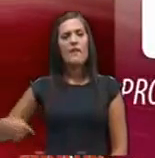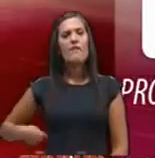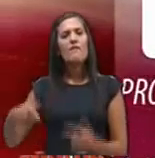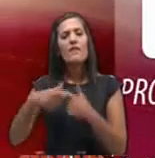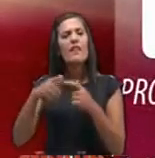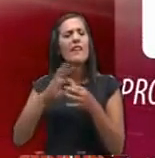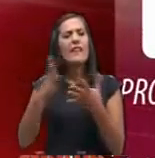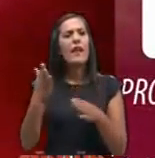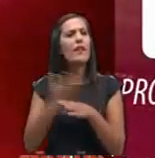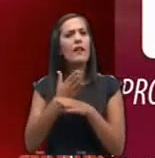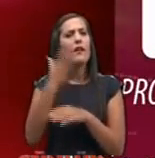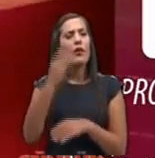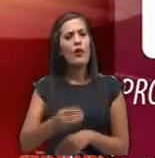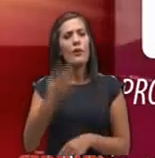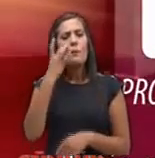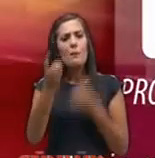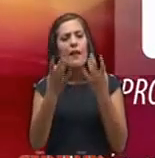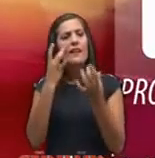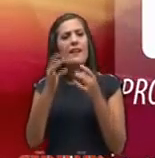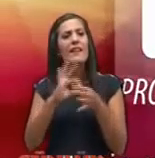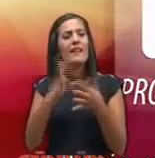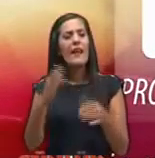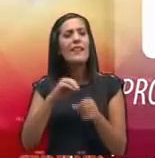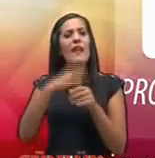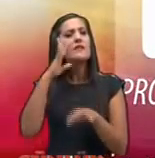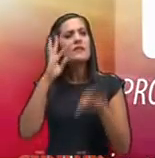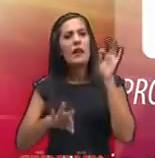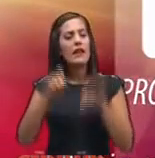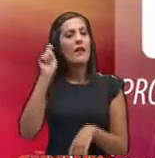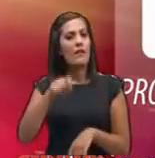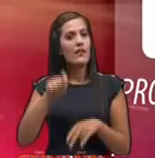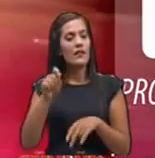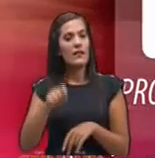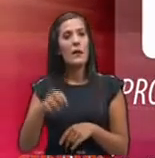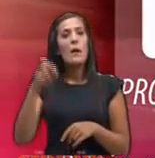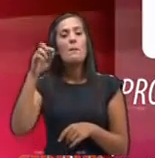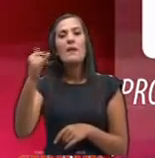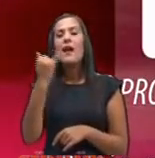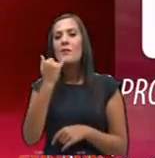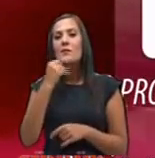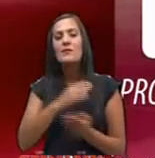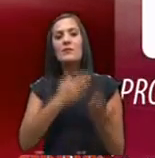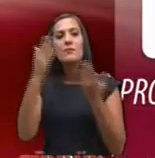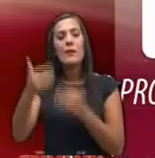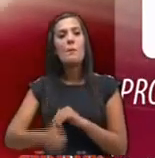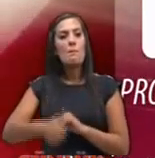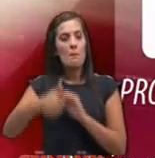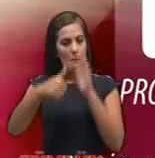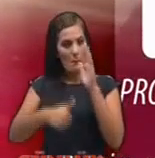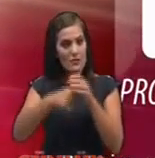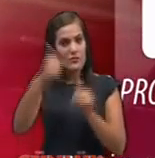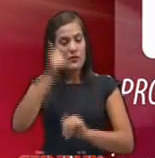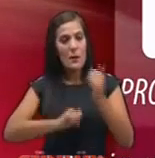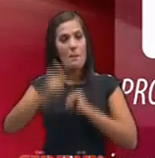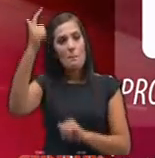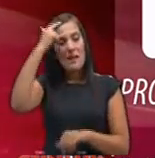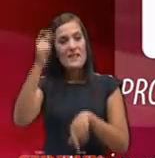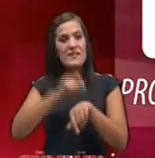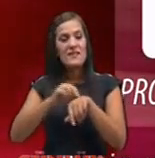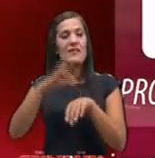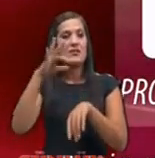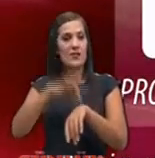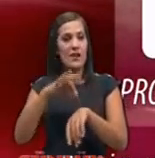Nedir? Neden olur? Belirtileri nelerdir ve nasıl tedavi edilir? Pınar Ayhan'ın konuğu, Başkent Üniversitesi Beyin ve Sinir